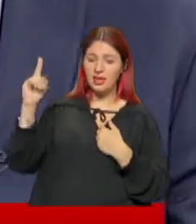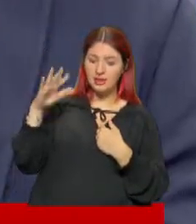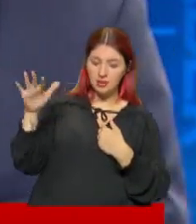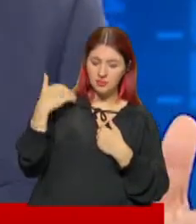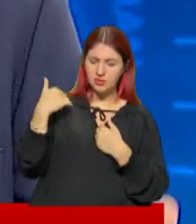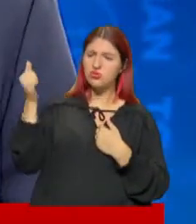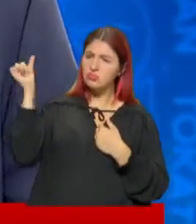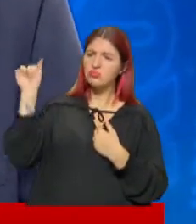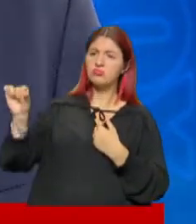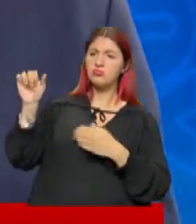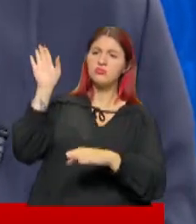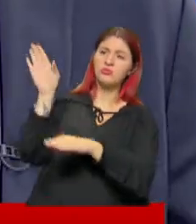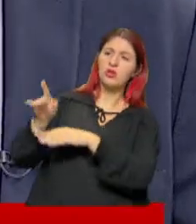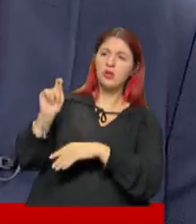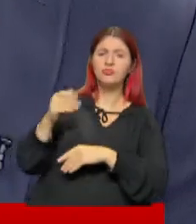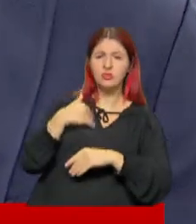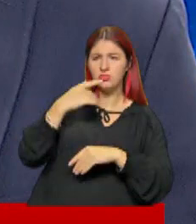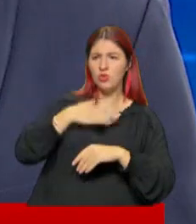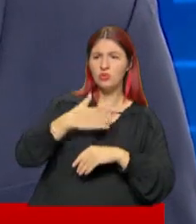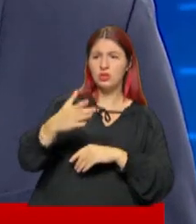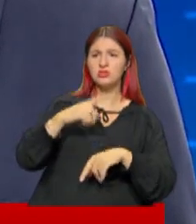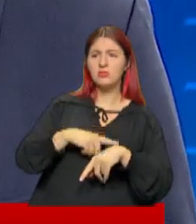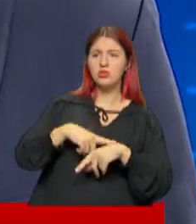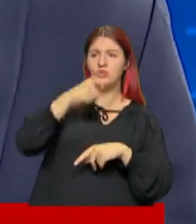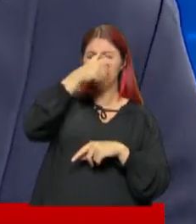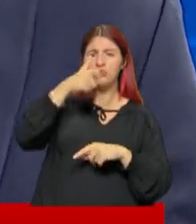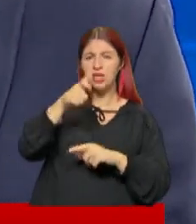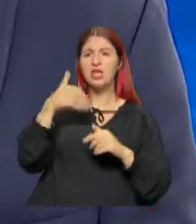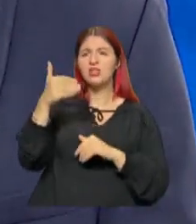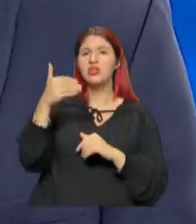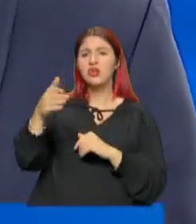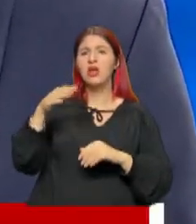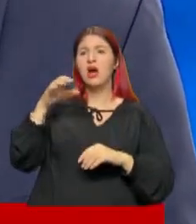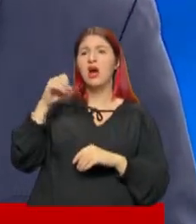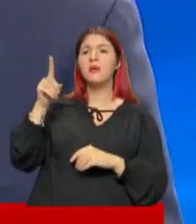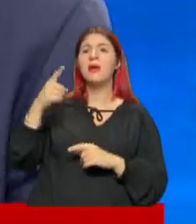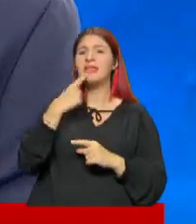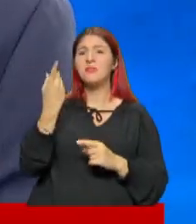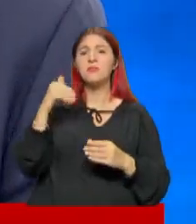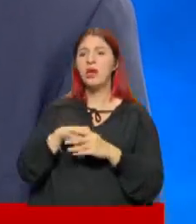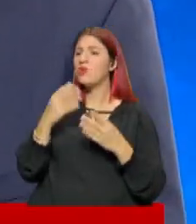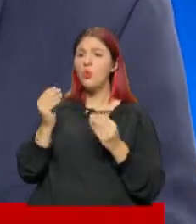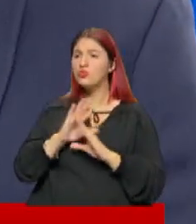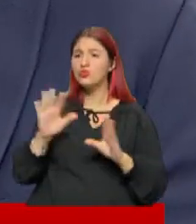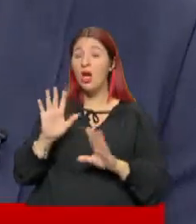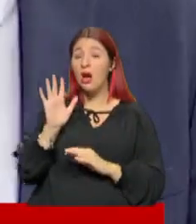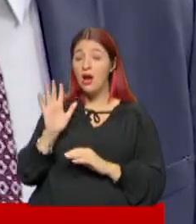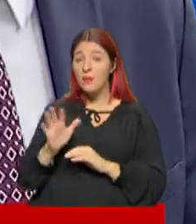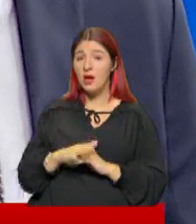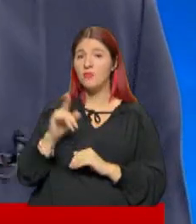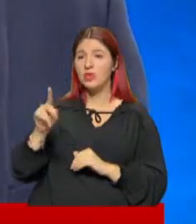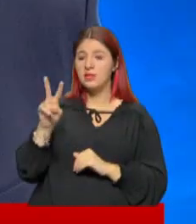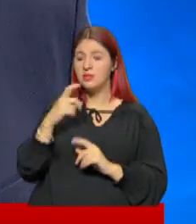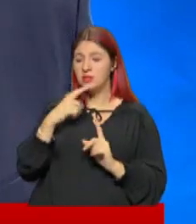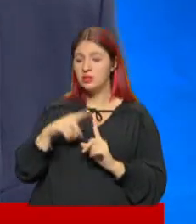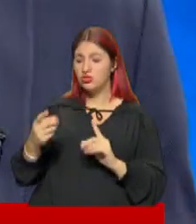iktidarını biz yeneceğiz. Hiç şüphemiz yok. Yani önümüzdeki dönemde Türkiye'nin geleceğinde Adalet ve Kalkınma Partisi diye bir parti olmayacak. Ama bu